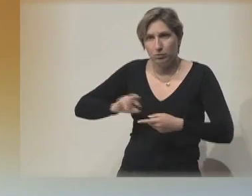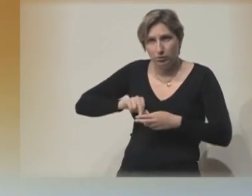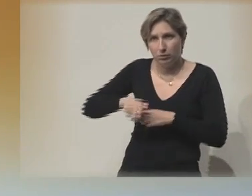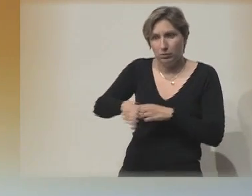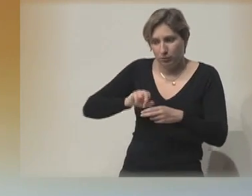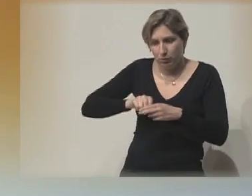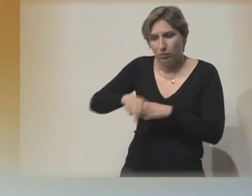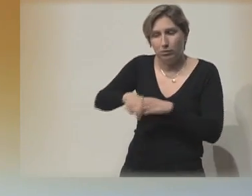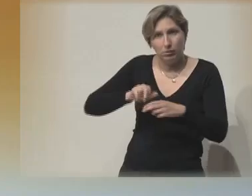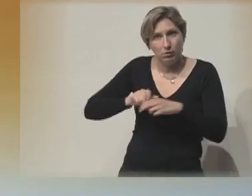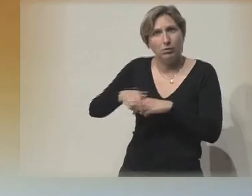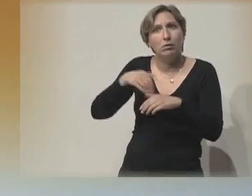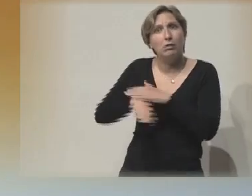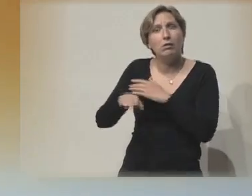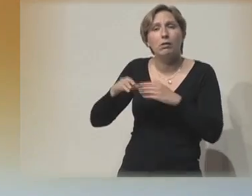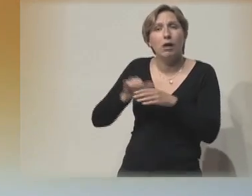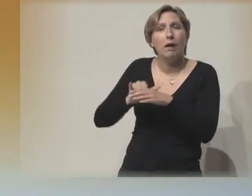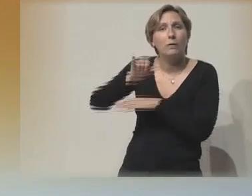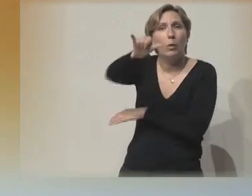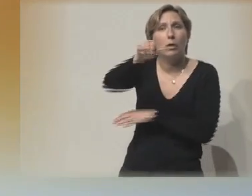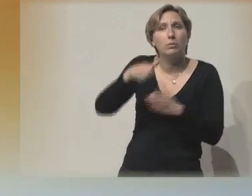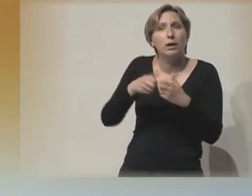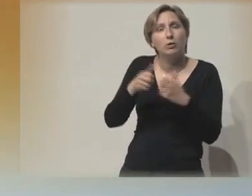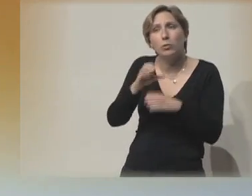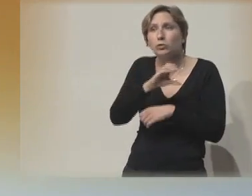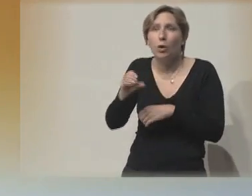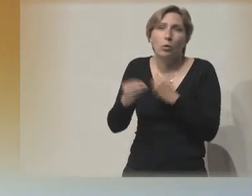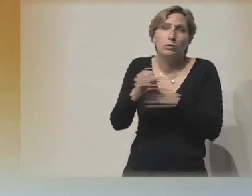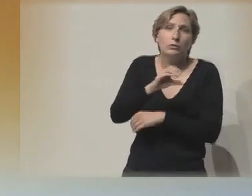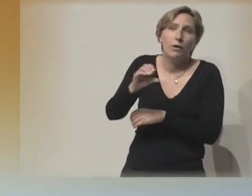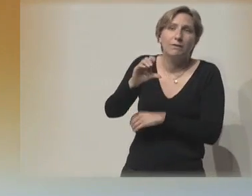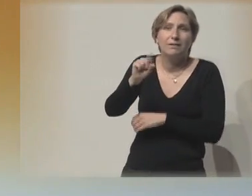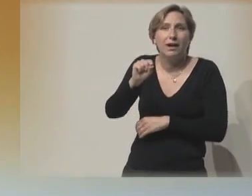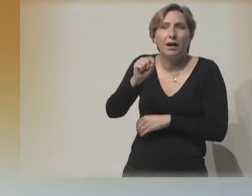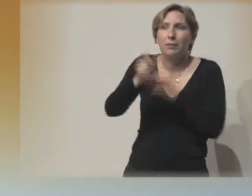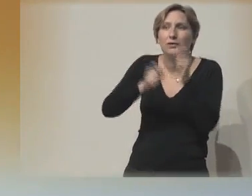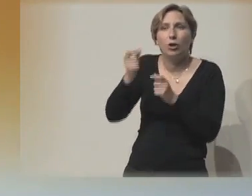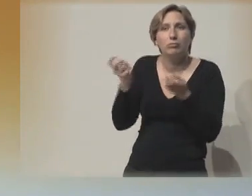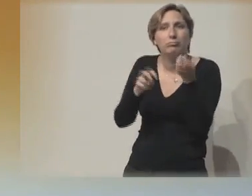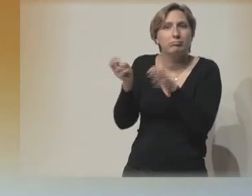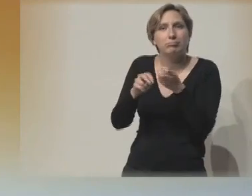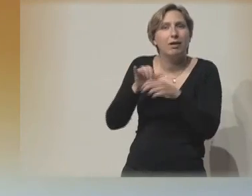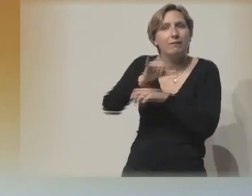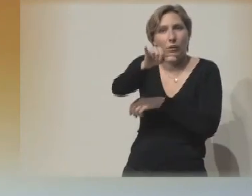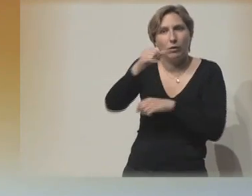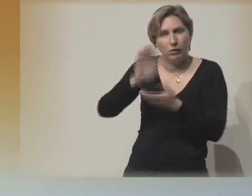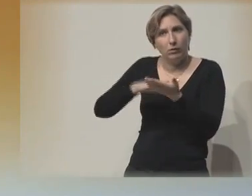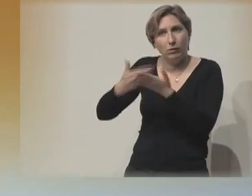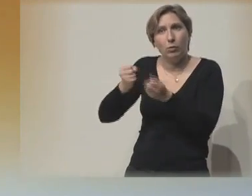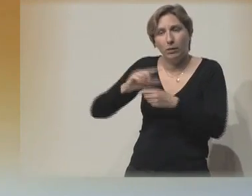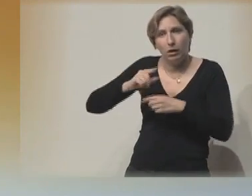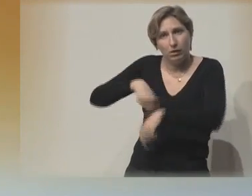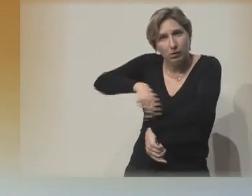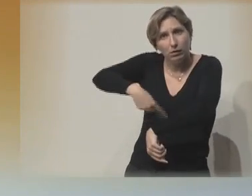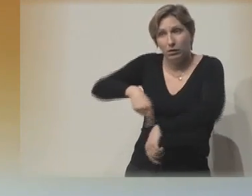aux passagers d'un avion qui va embarquer 100 ou 120 passagers? Et est-ce que vous imaginez qu'on va faire